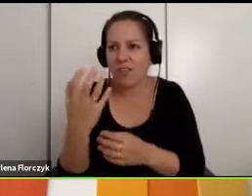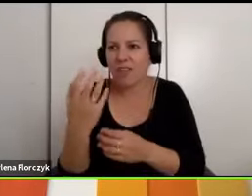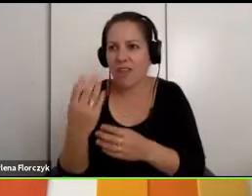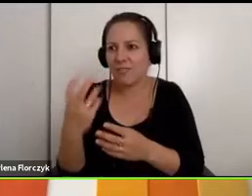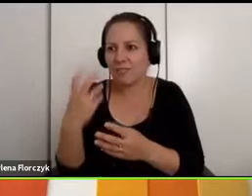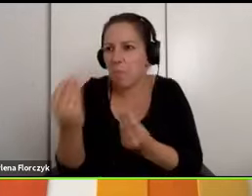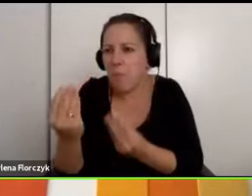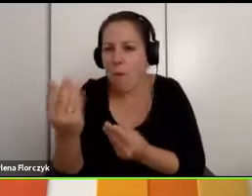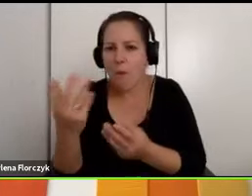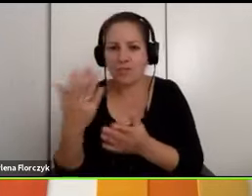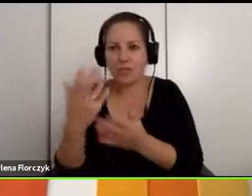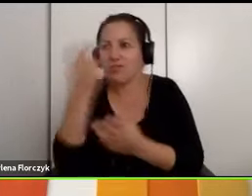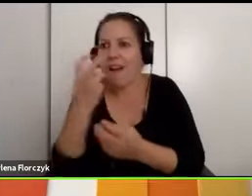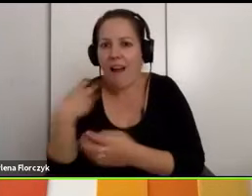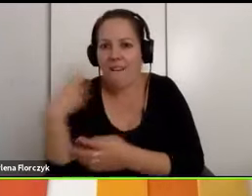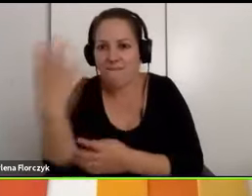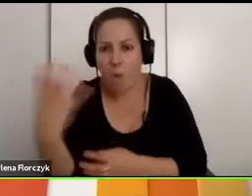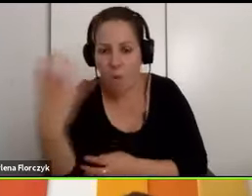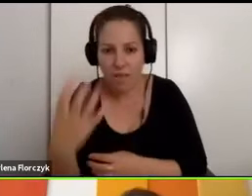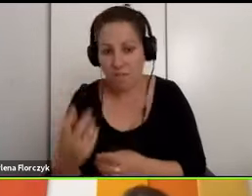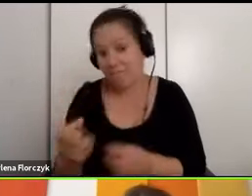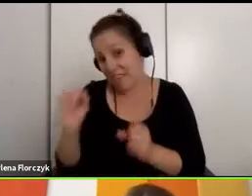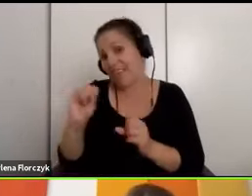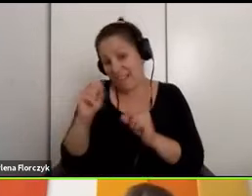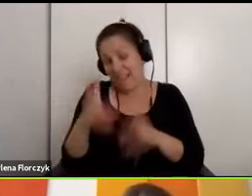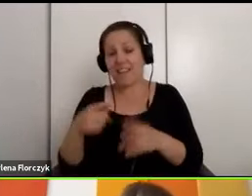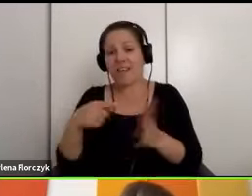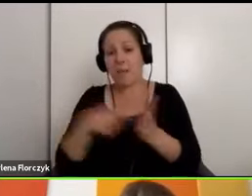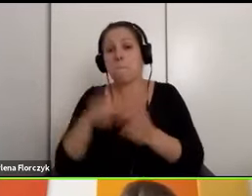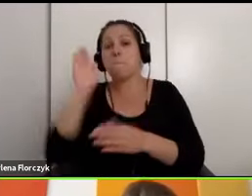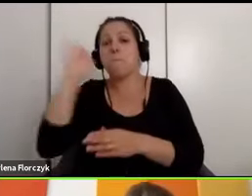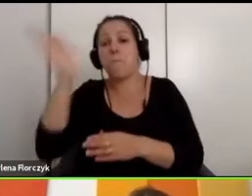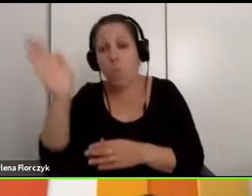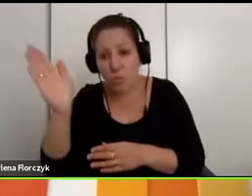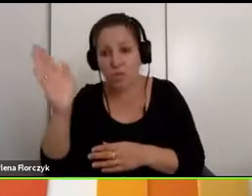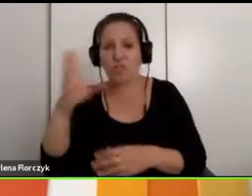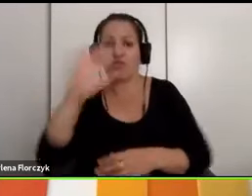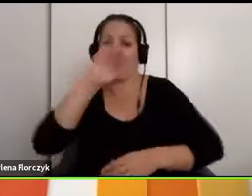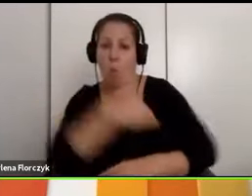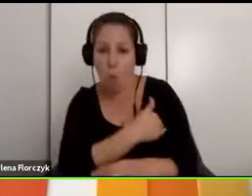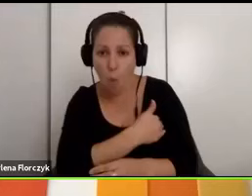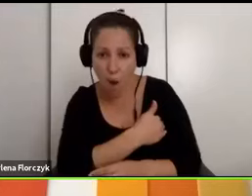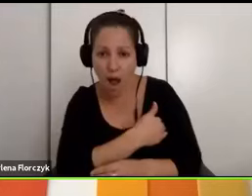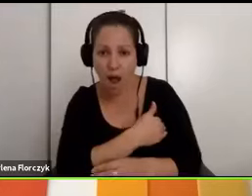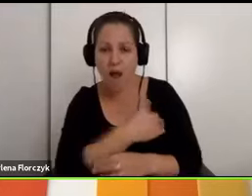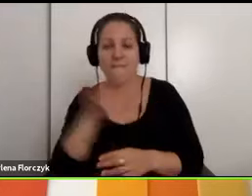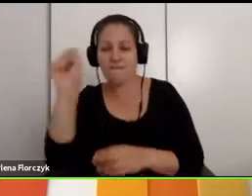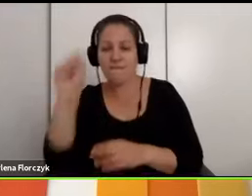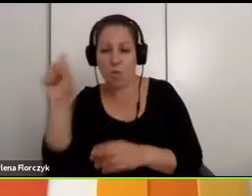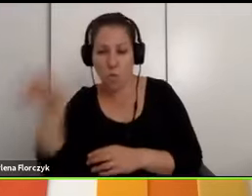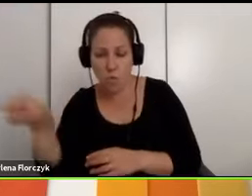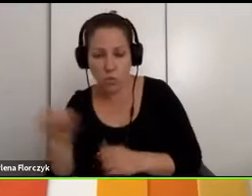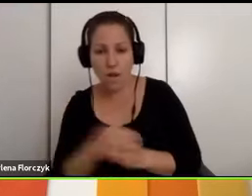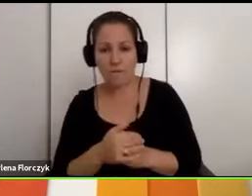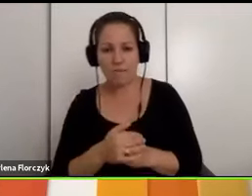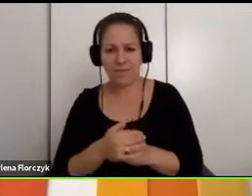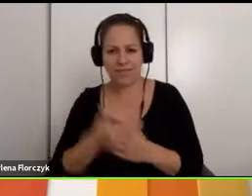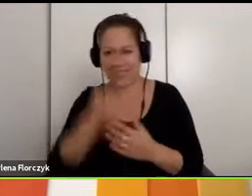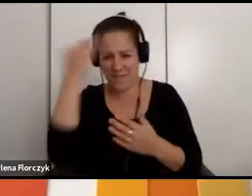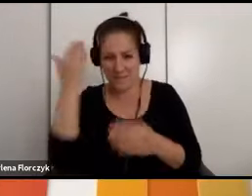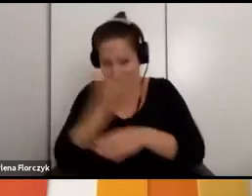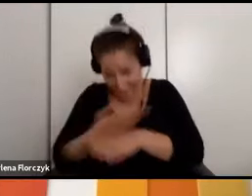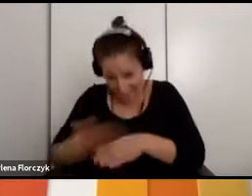mnie ogląda. No i tak, i później szkoła we Wrocławiu. Nie wiem, czy mam mówić